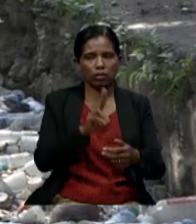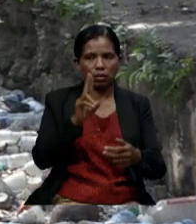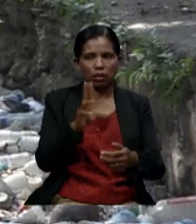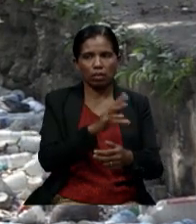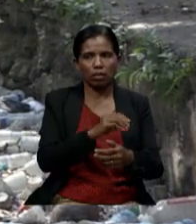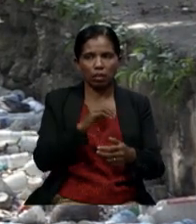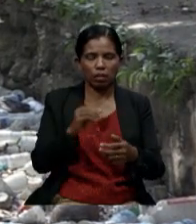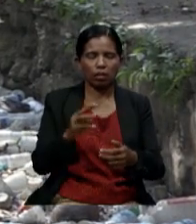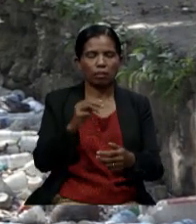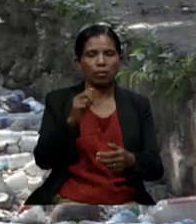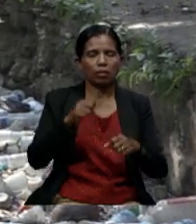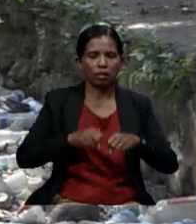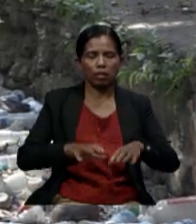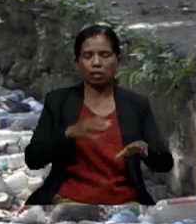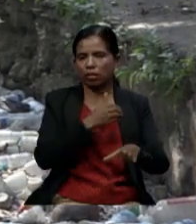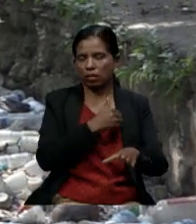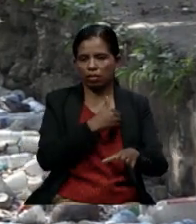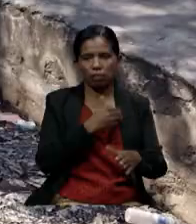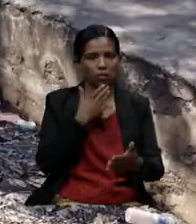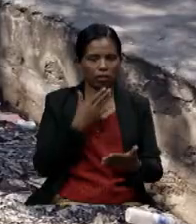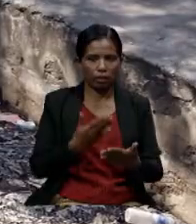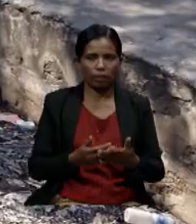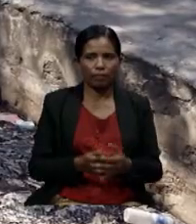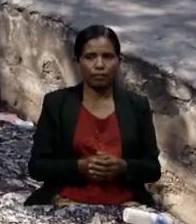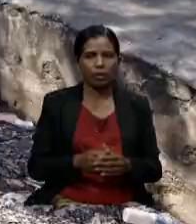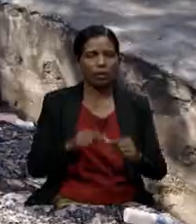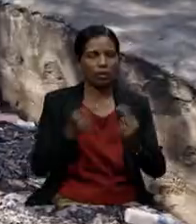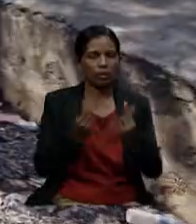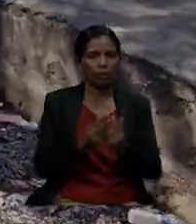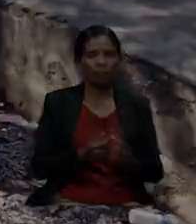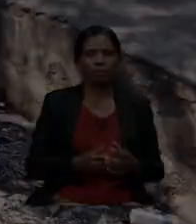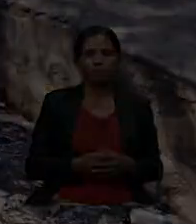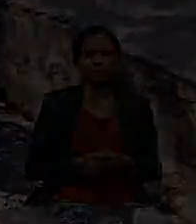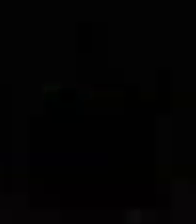potência marina nebe sidak máximo. Equipa cobertura, Xemen.